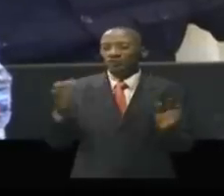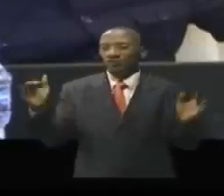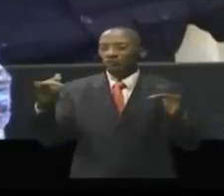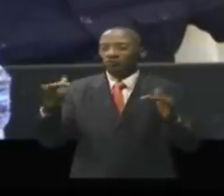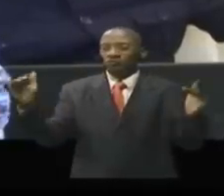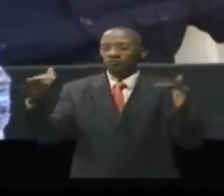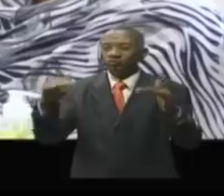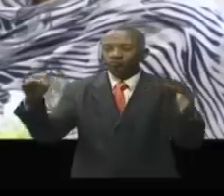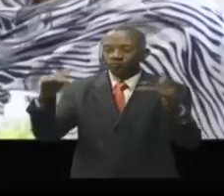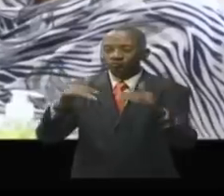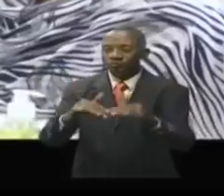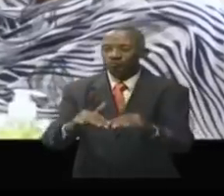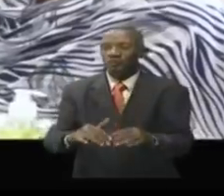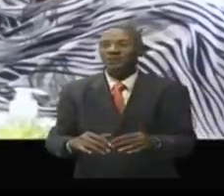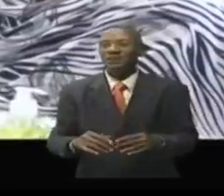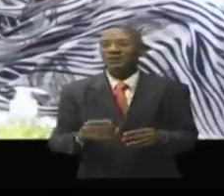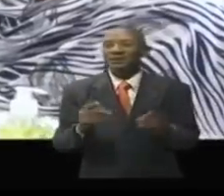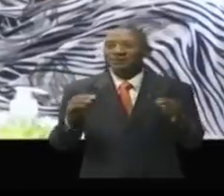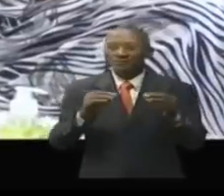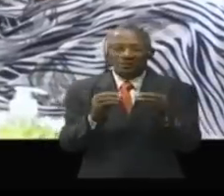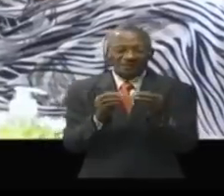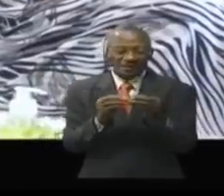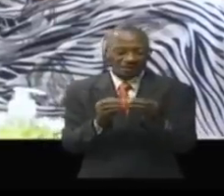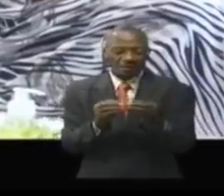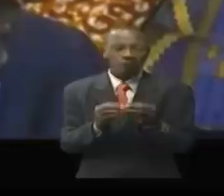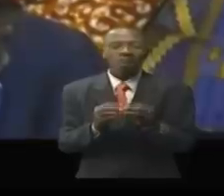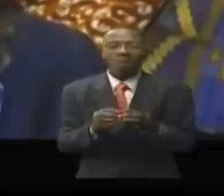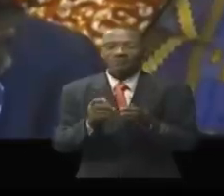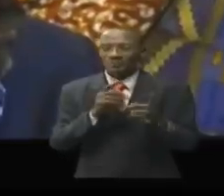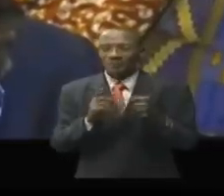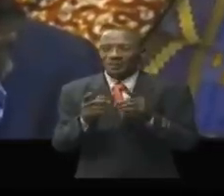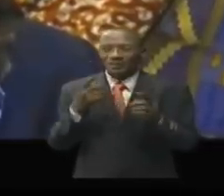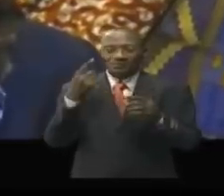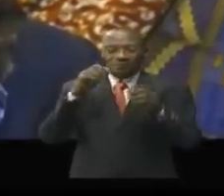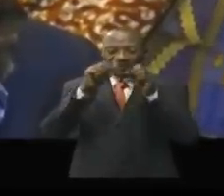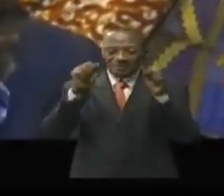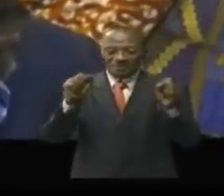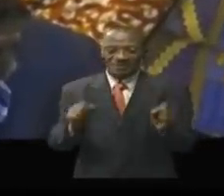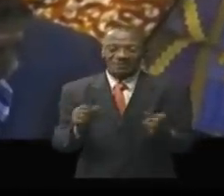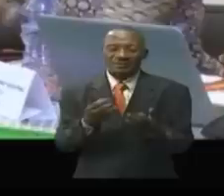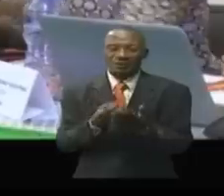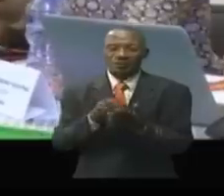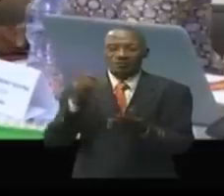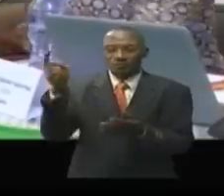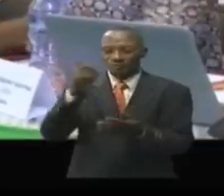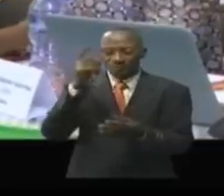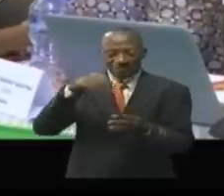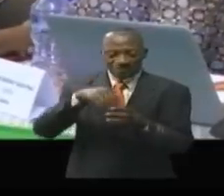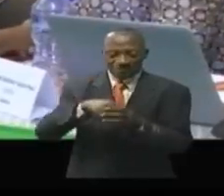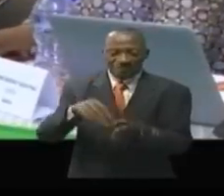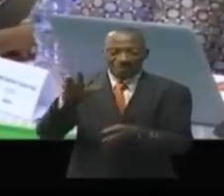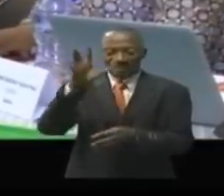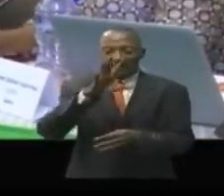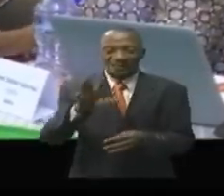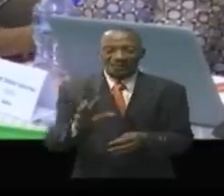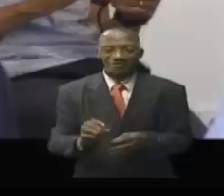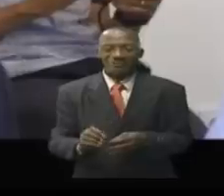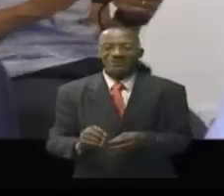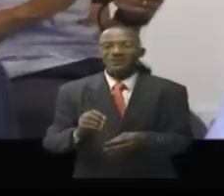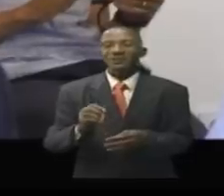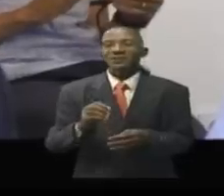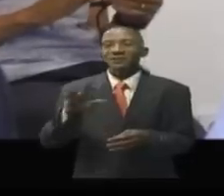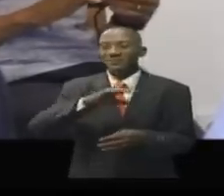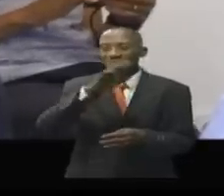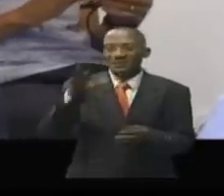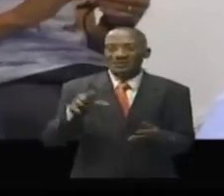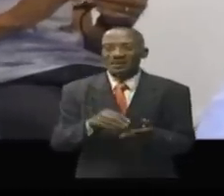statuts de cette structure qui s'inscrit dans le cadre du système de l'économie verte en Afrique centrale, approuvé en 2015 par les